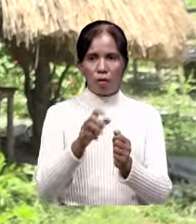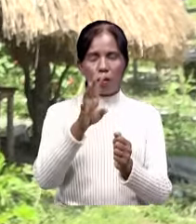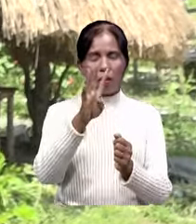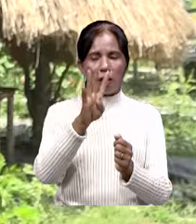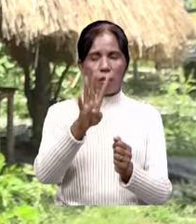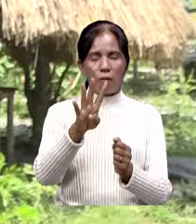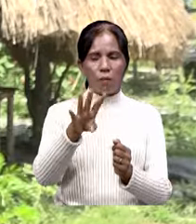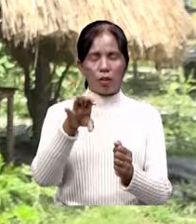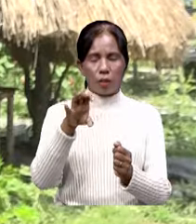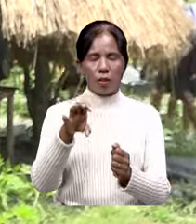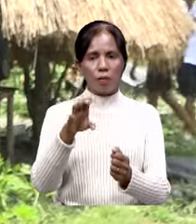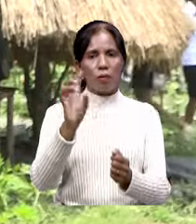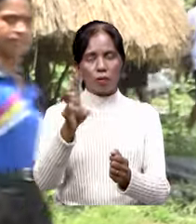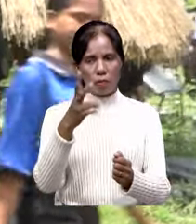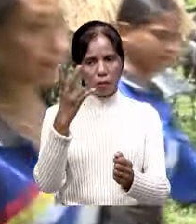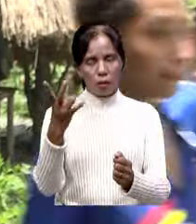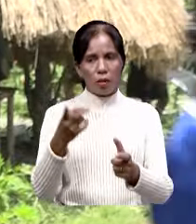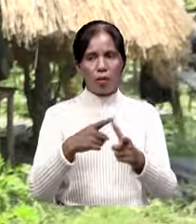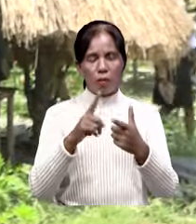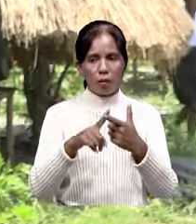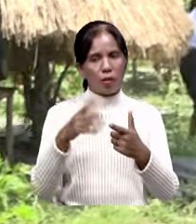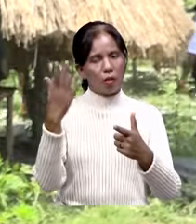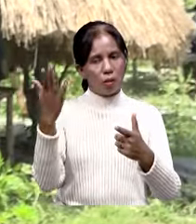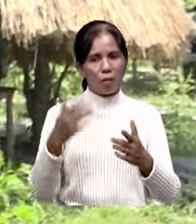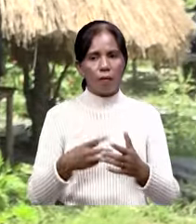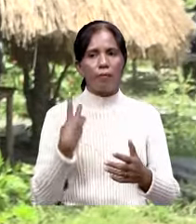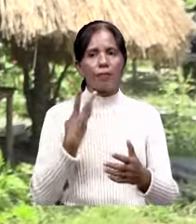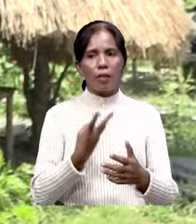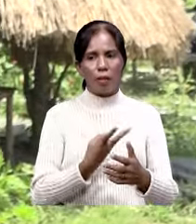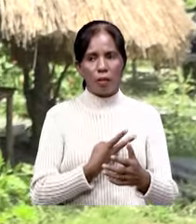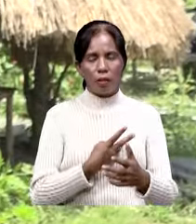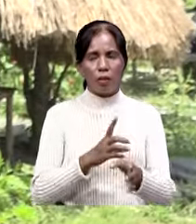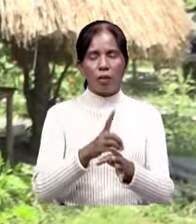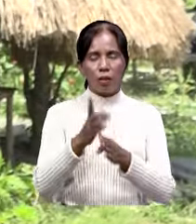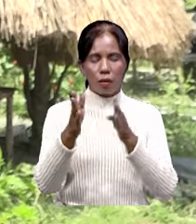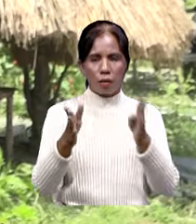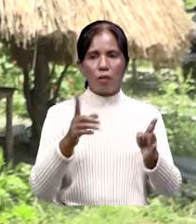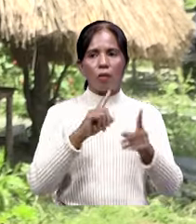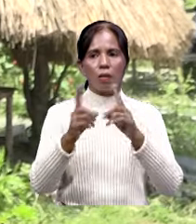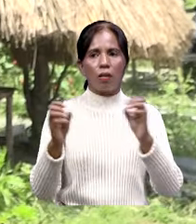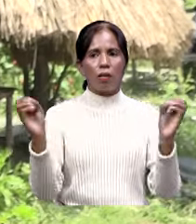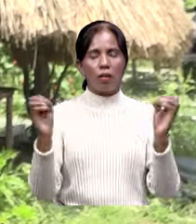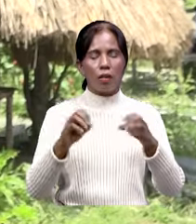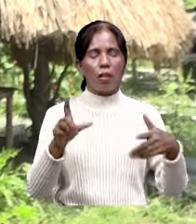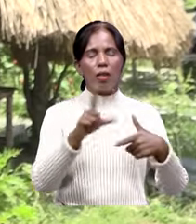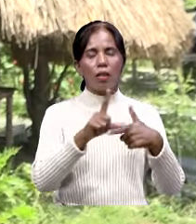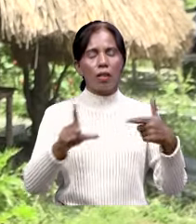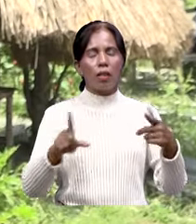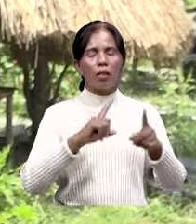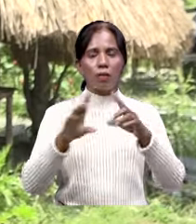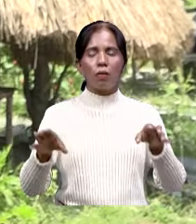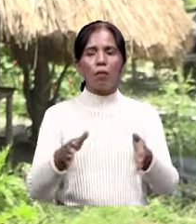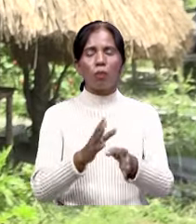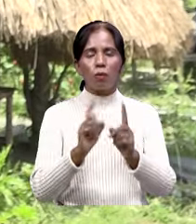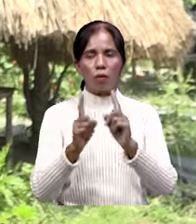417. E depois, colui maka yana va ohi mitanya a diretor interino colia la iha liga coordena. Hau sinti va tsira ne hotu